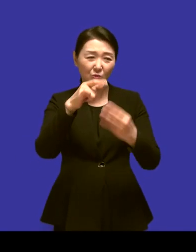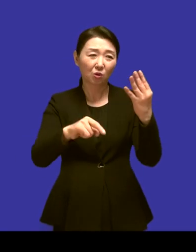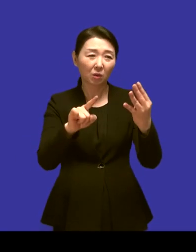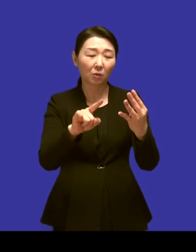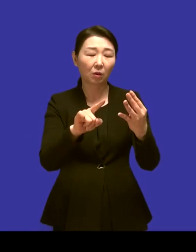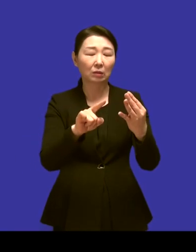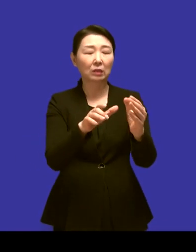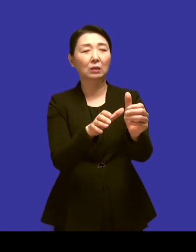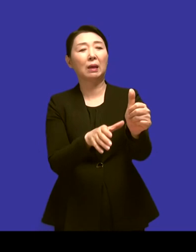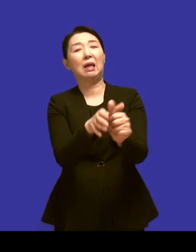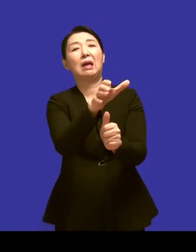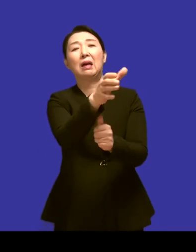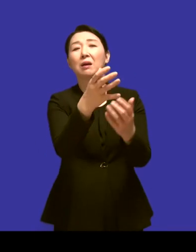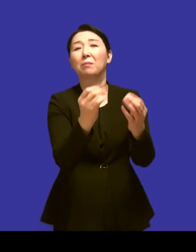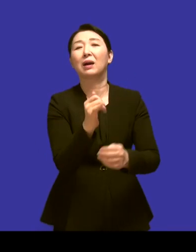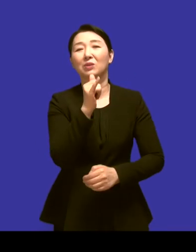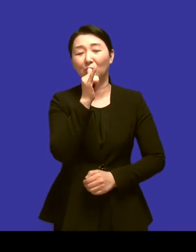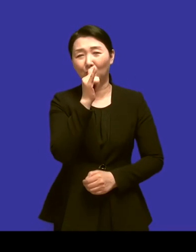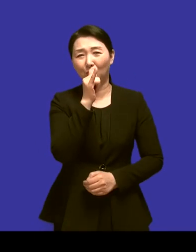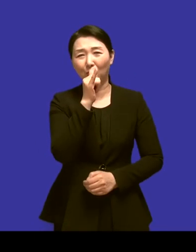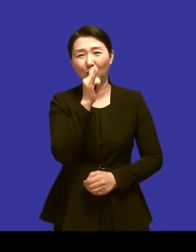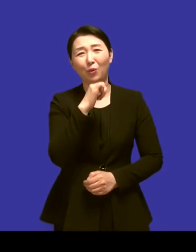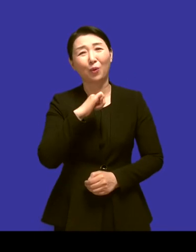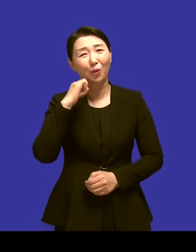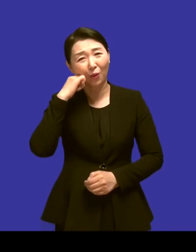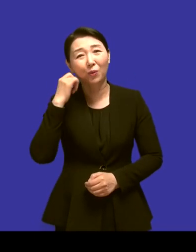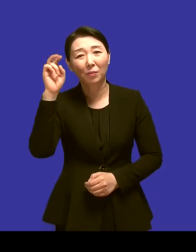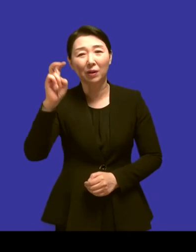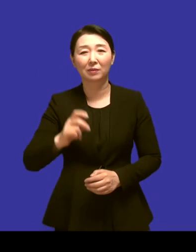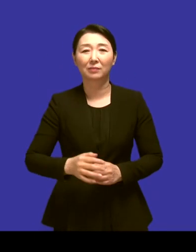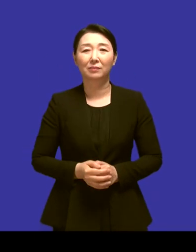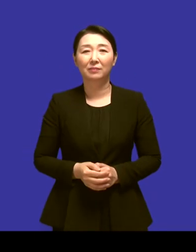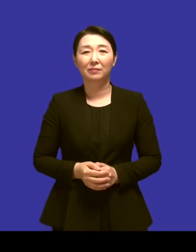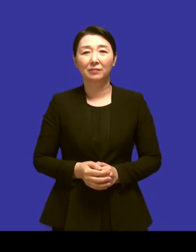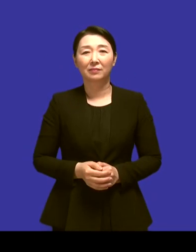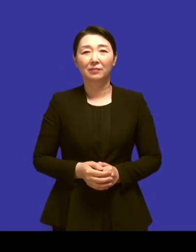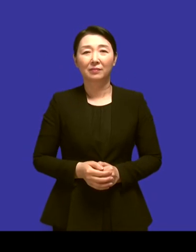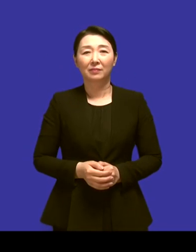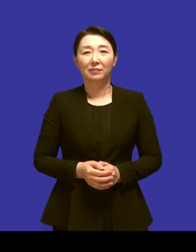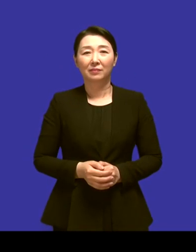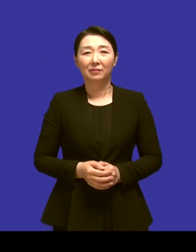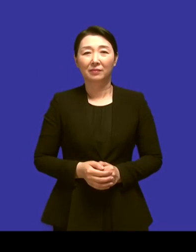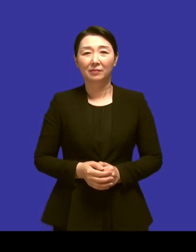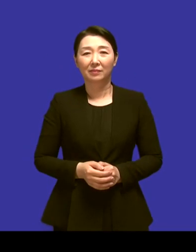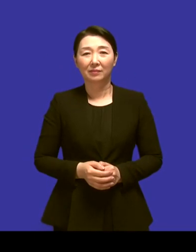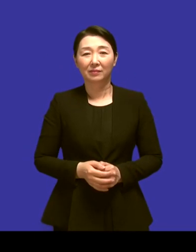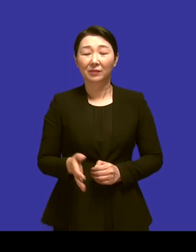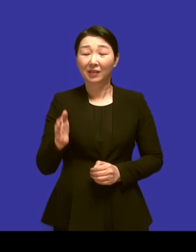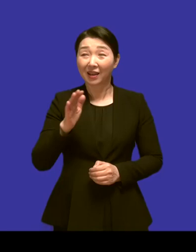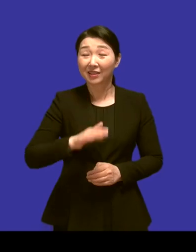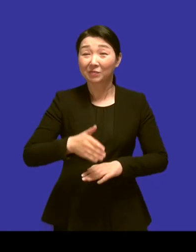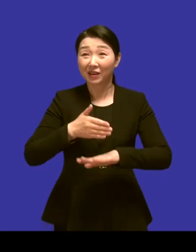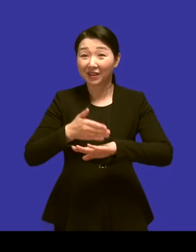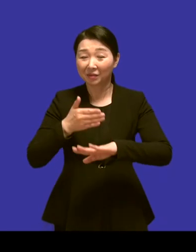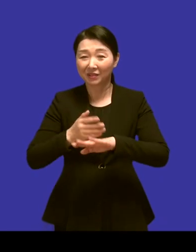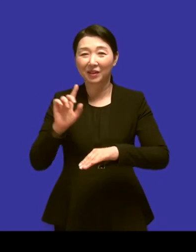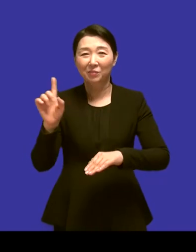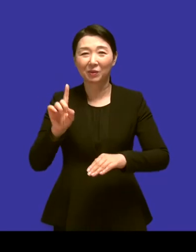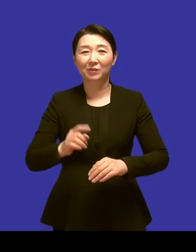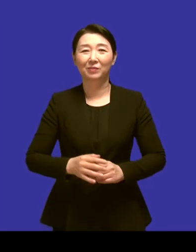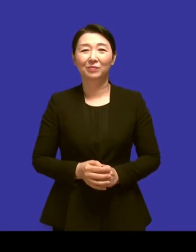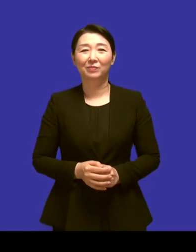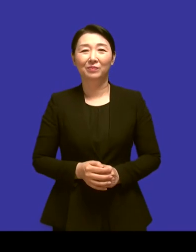막 하잖아요. 그렇죠. 굉장히 쉽지 않았을 것 같아요. 아, 네. 뭔가 그래도 이제 좀 감사했던 거는 네.